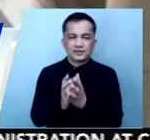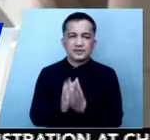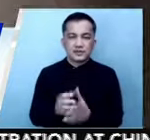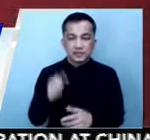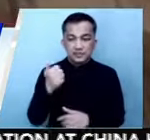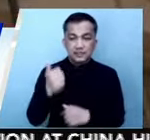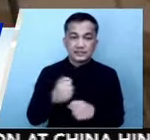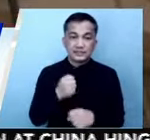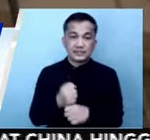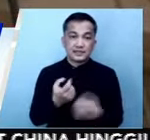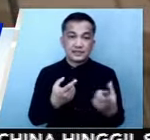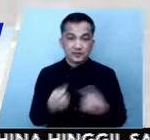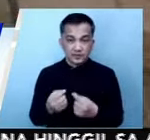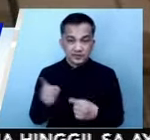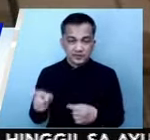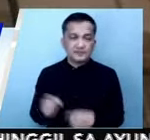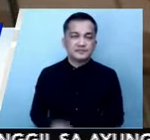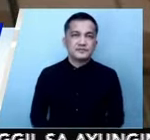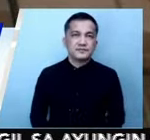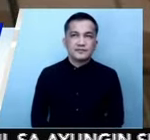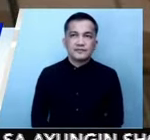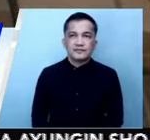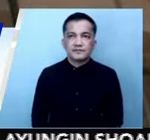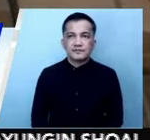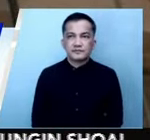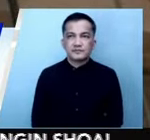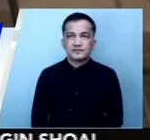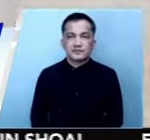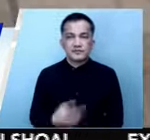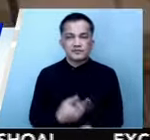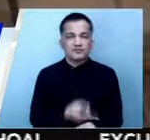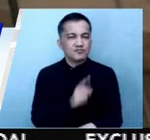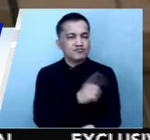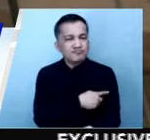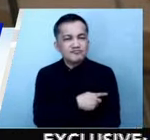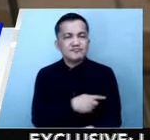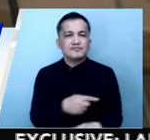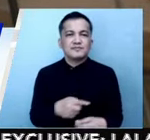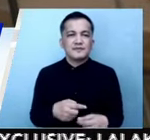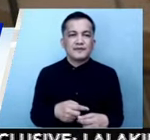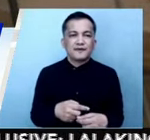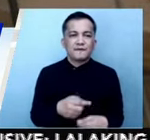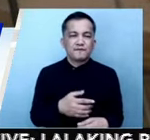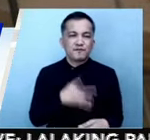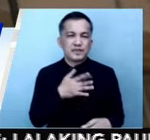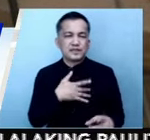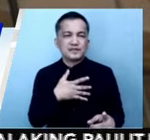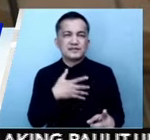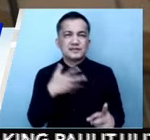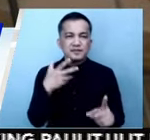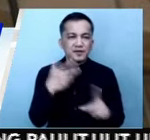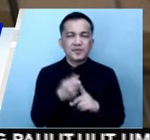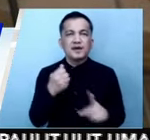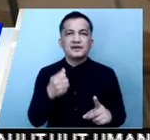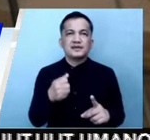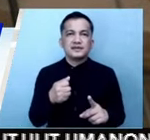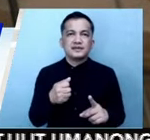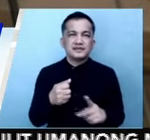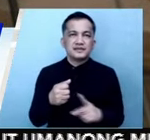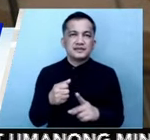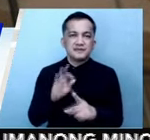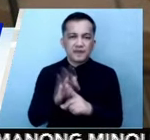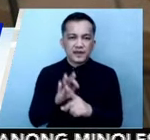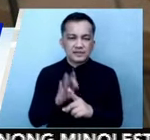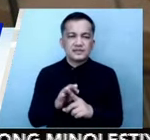ginagawa. Malakas ang dating ng mga fan ng mga old